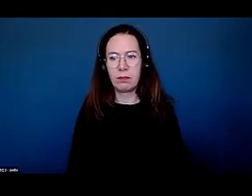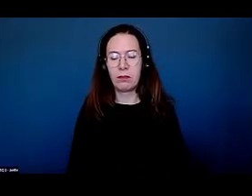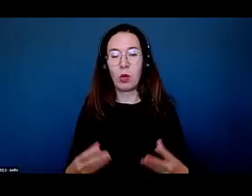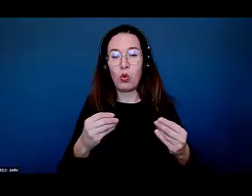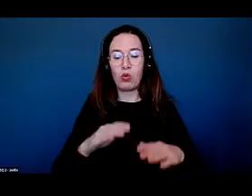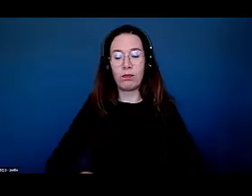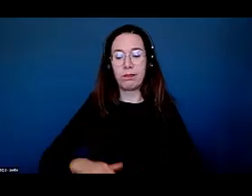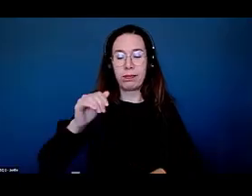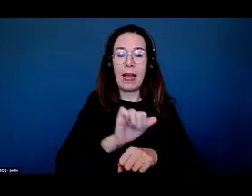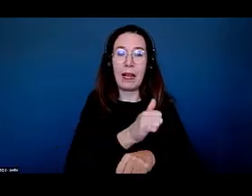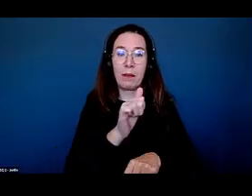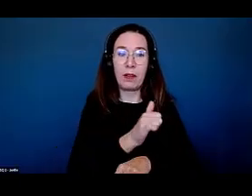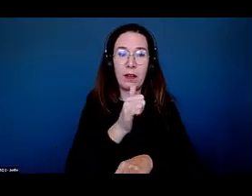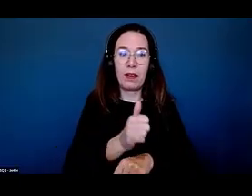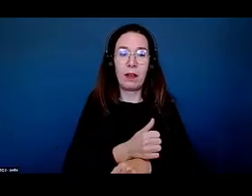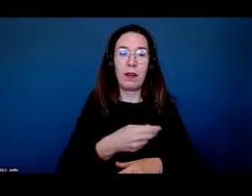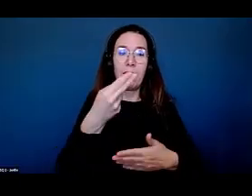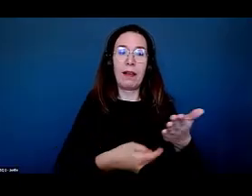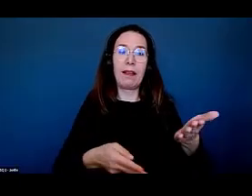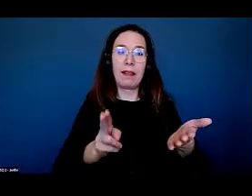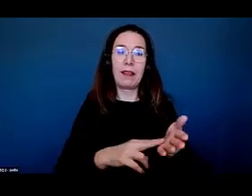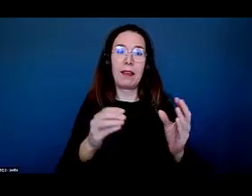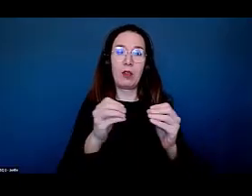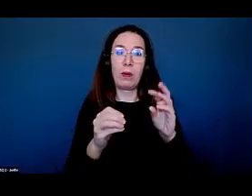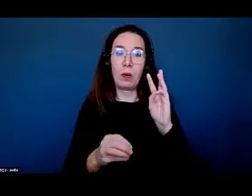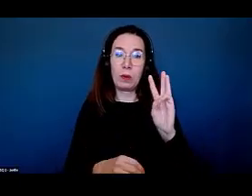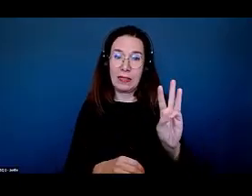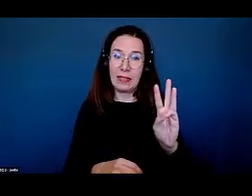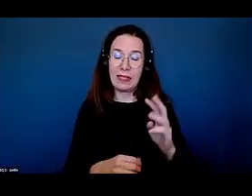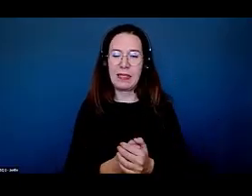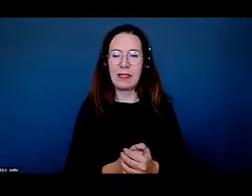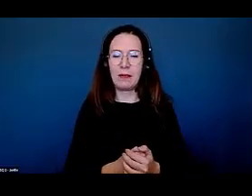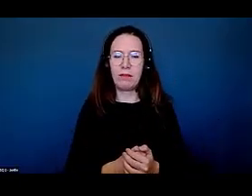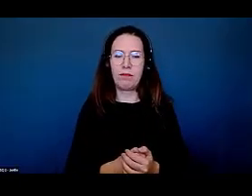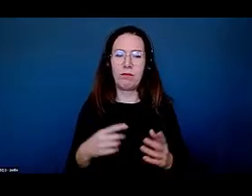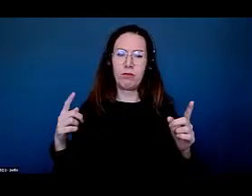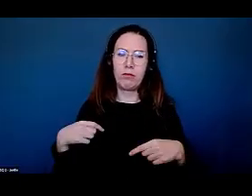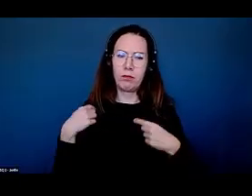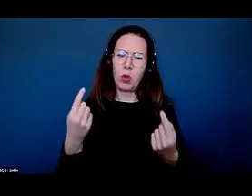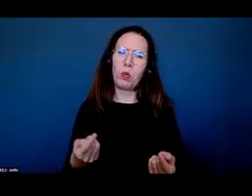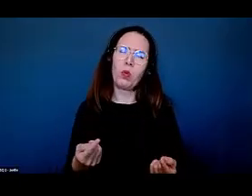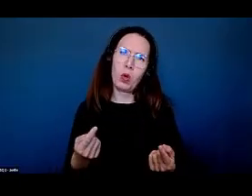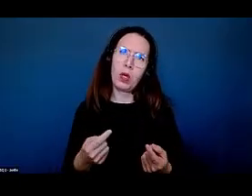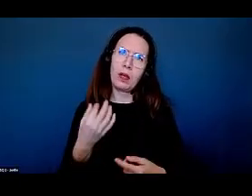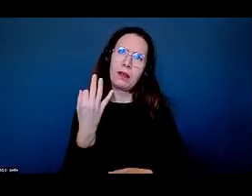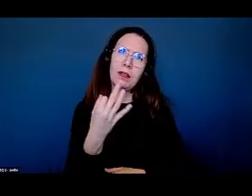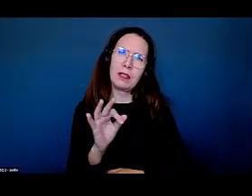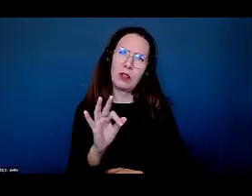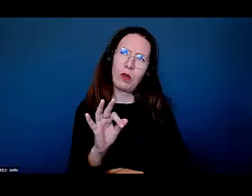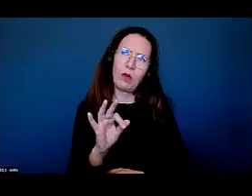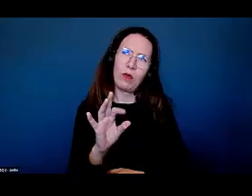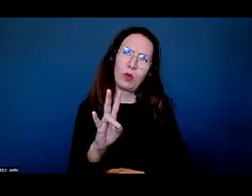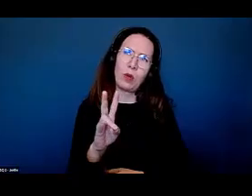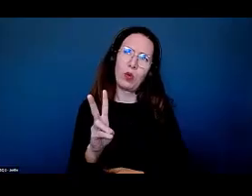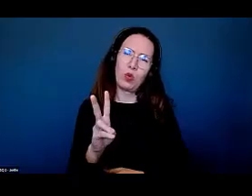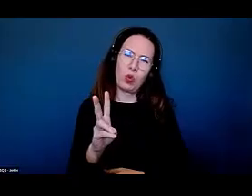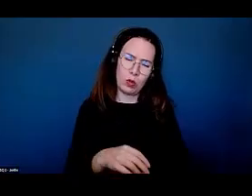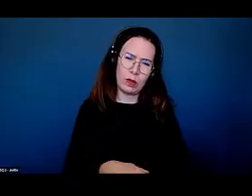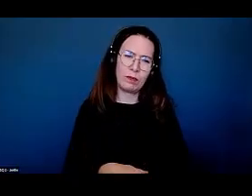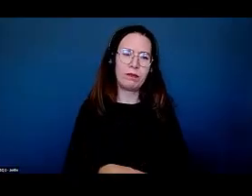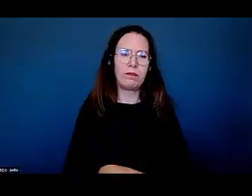J'ai été élevée en Alberta, dans les territoires du traité 6, depuis